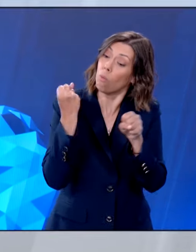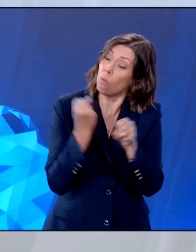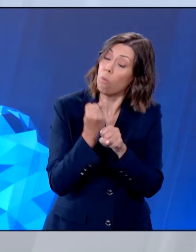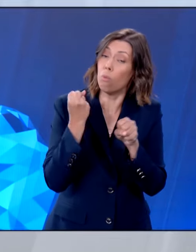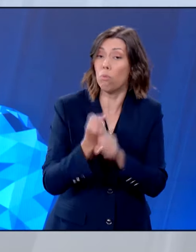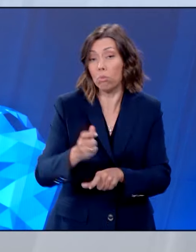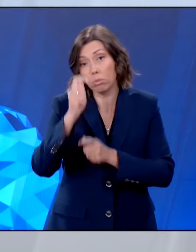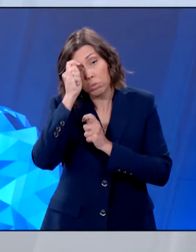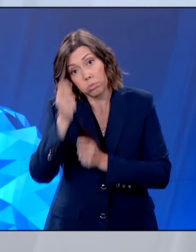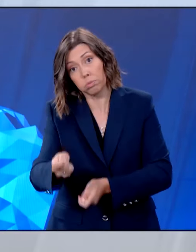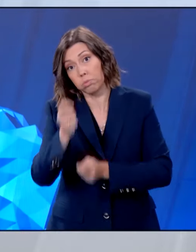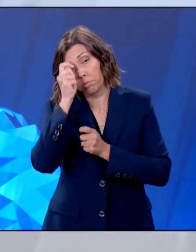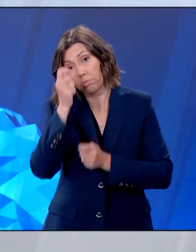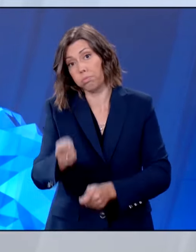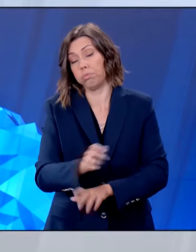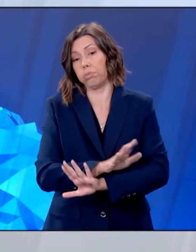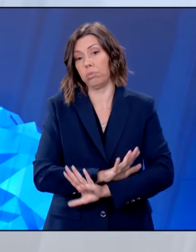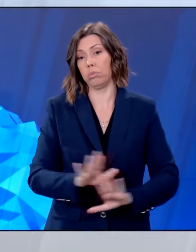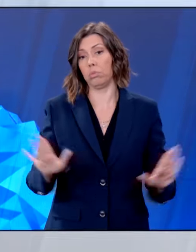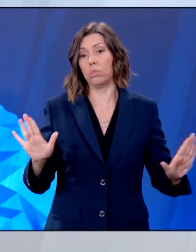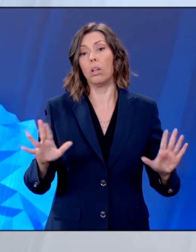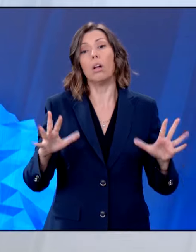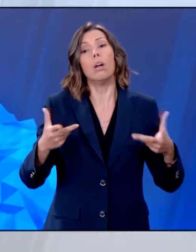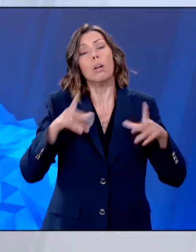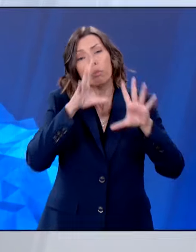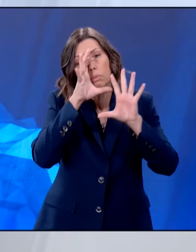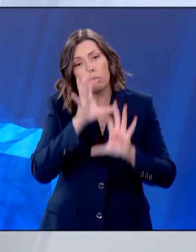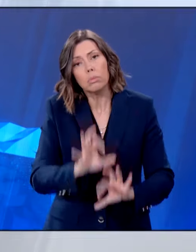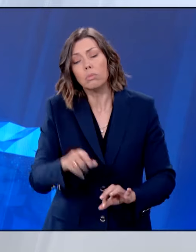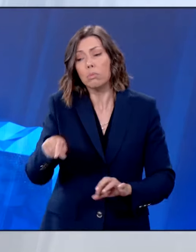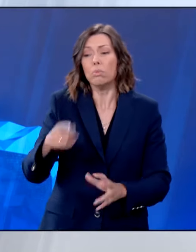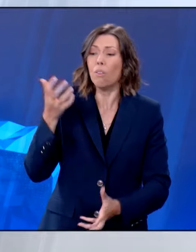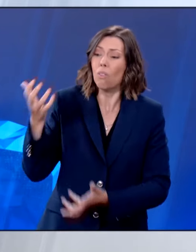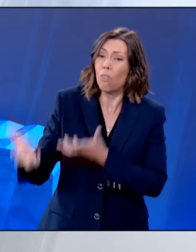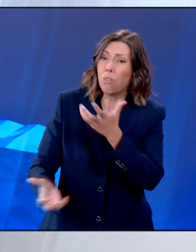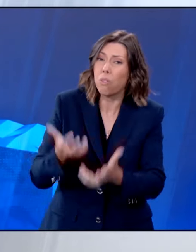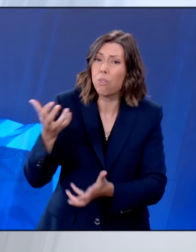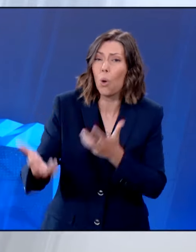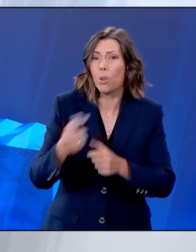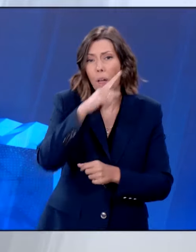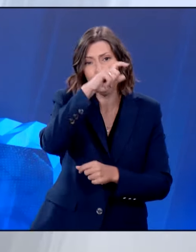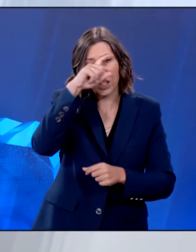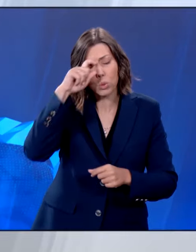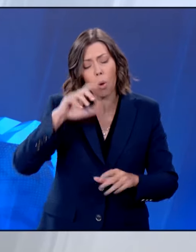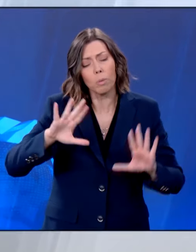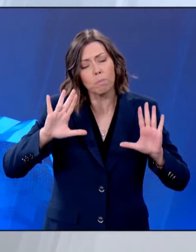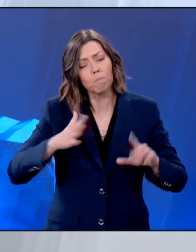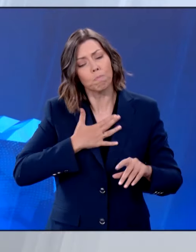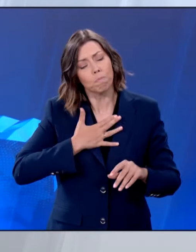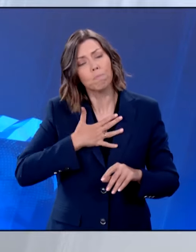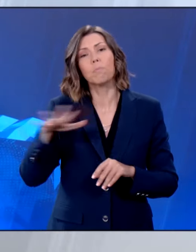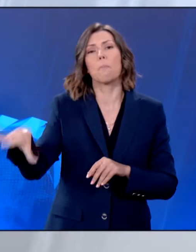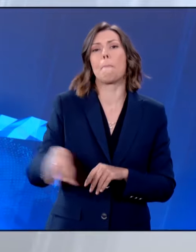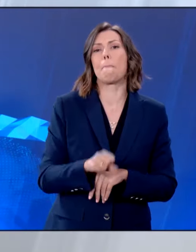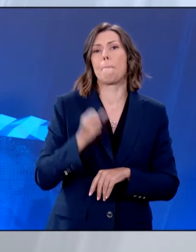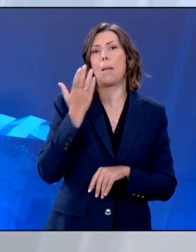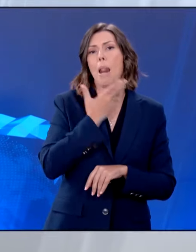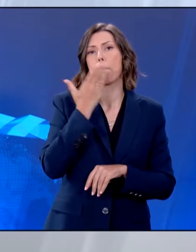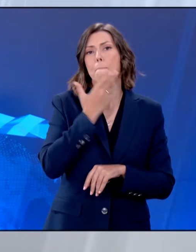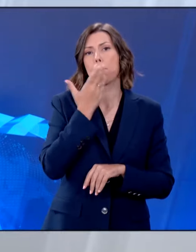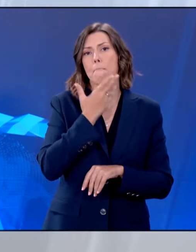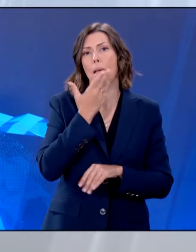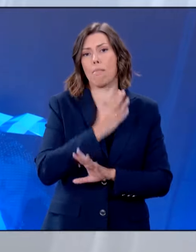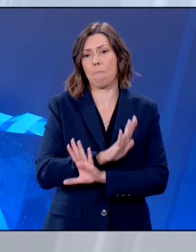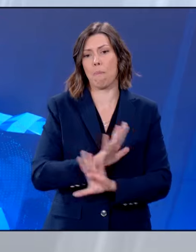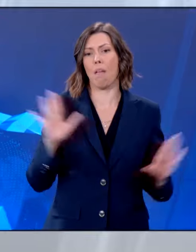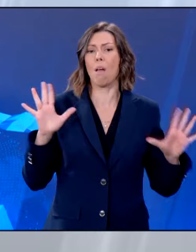από κάθε φωτιά η οποία ξεφεύγει παίρνουμε τα μαθήματά μας, ειδικά θα έλεγα για τις πολύ δύσκολες